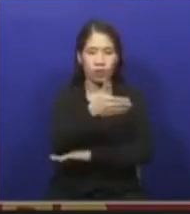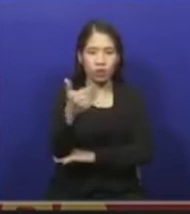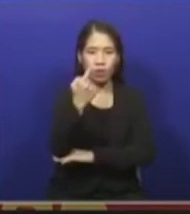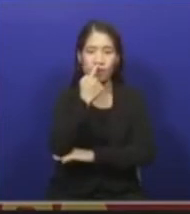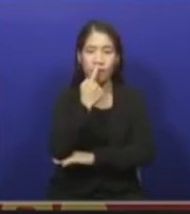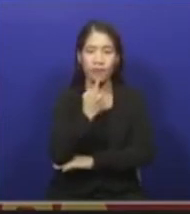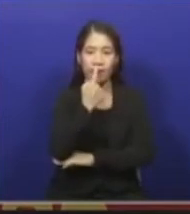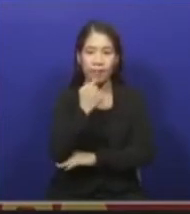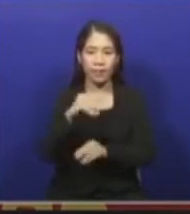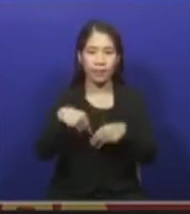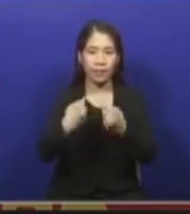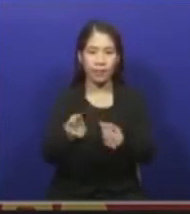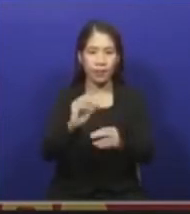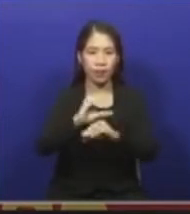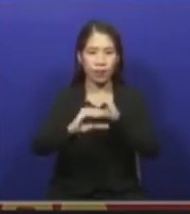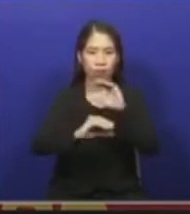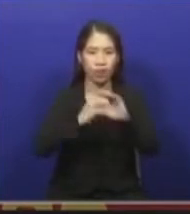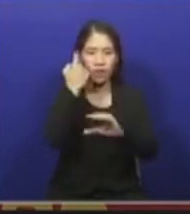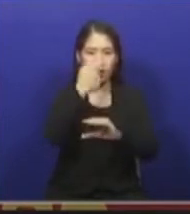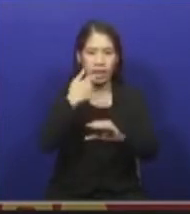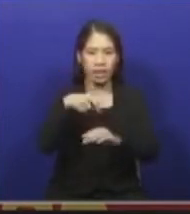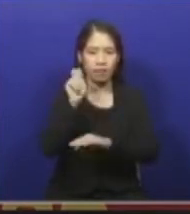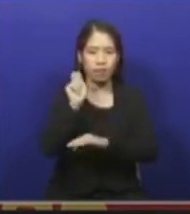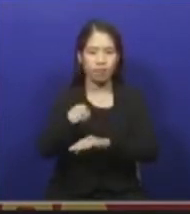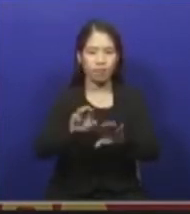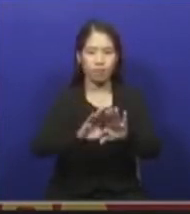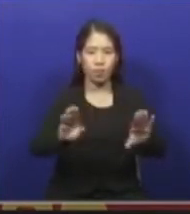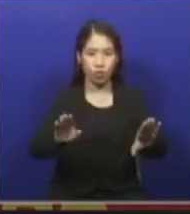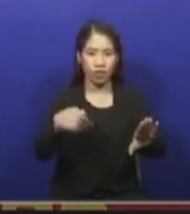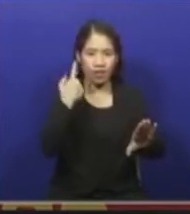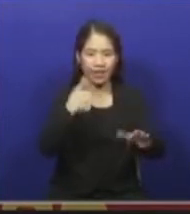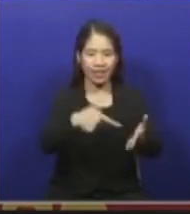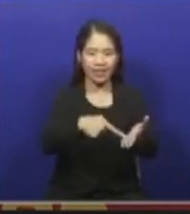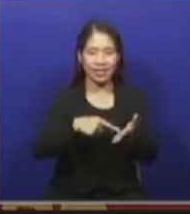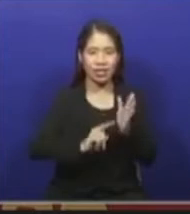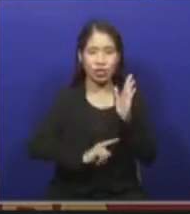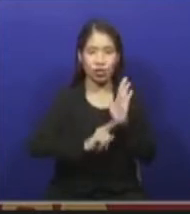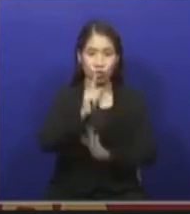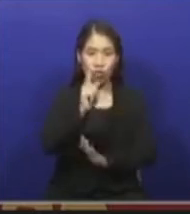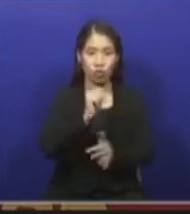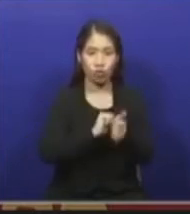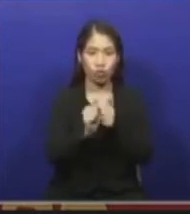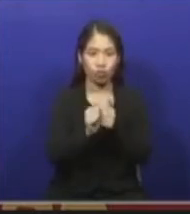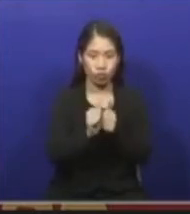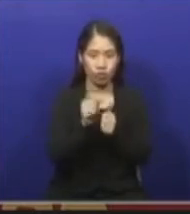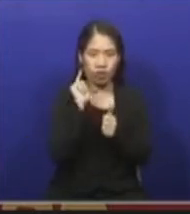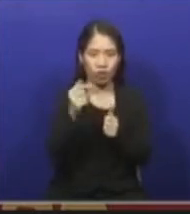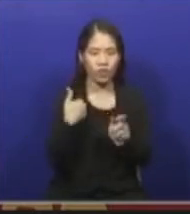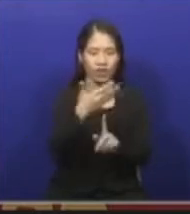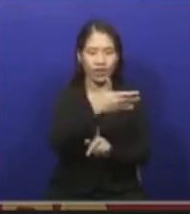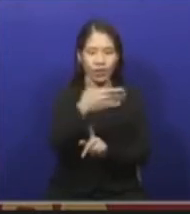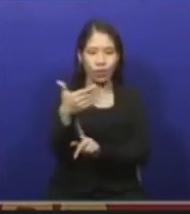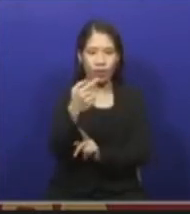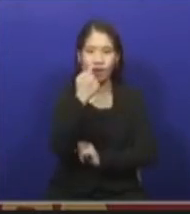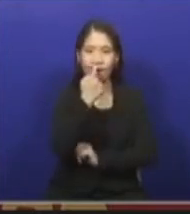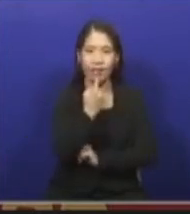ให้กับโครงการที่ผู้ชนะการประมูลมีการเสนอราคาสูงกว่าคู่แข่งรายอื่นๆติดธงแดงให้กับโครงการที่